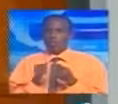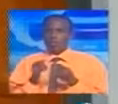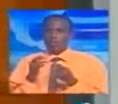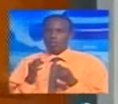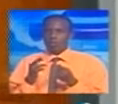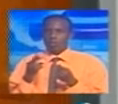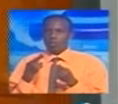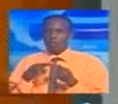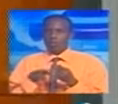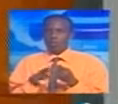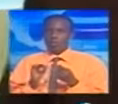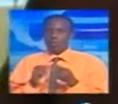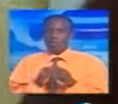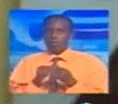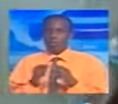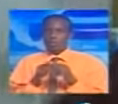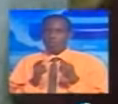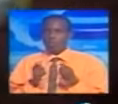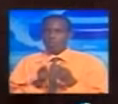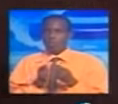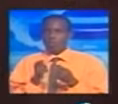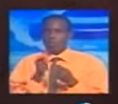les membres fracturés afin de déterminer le diagnostic